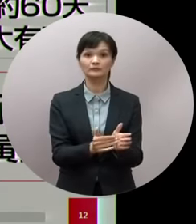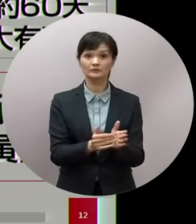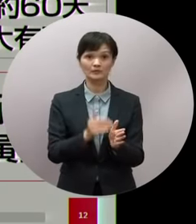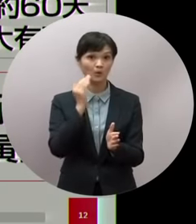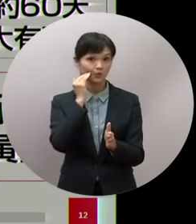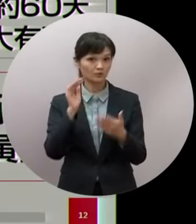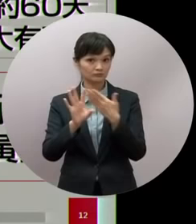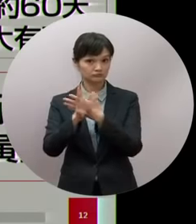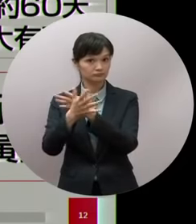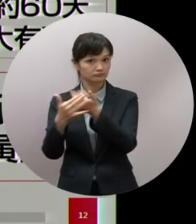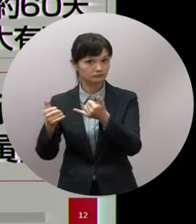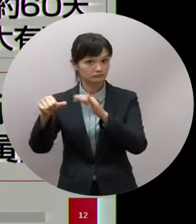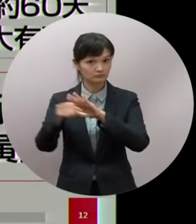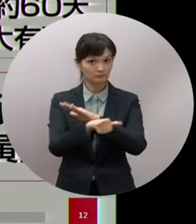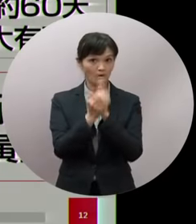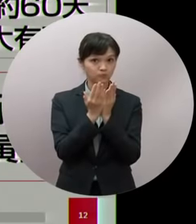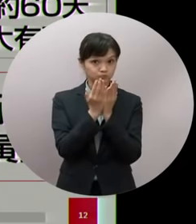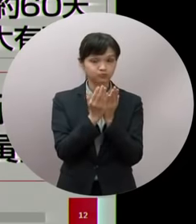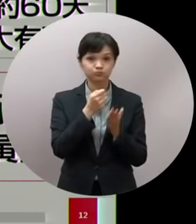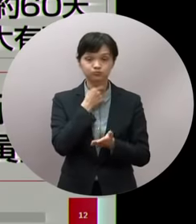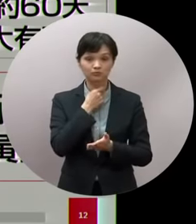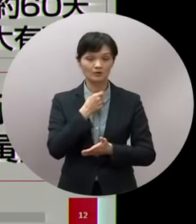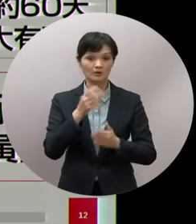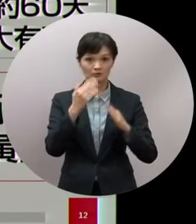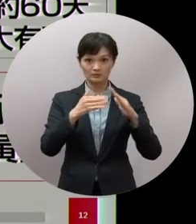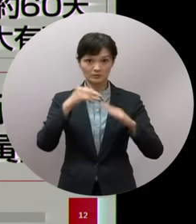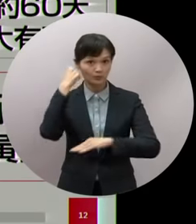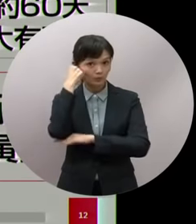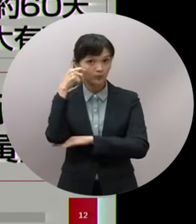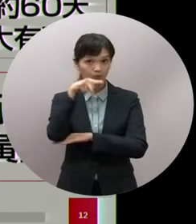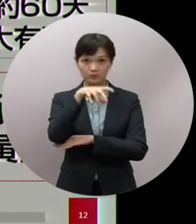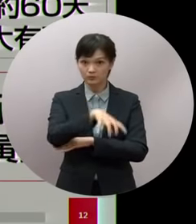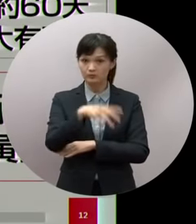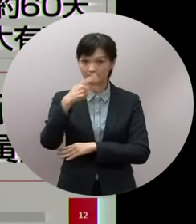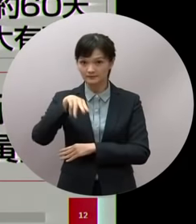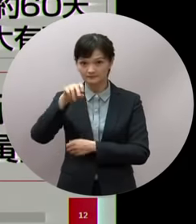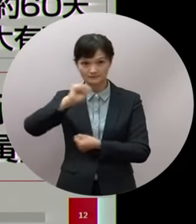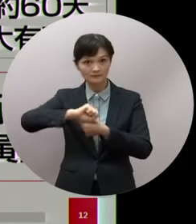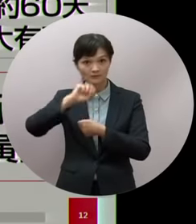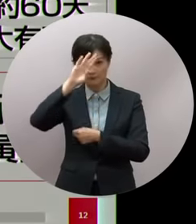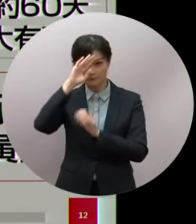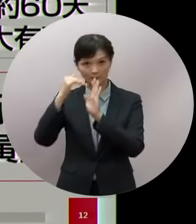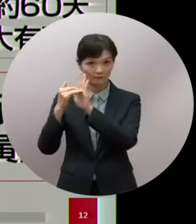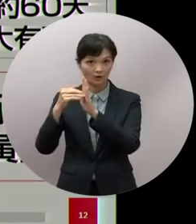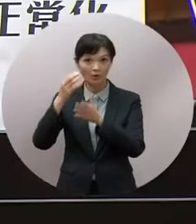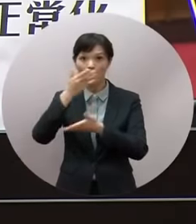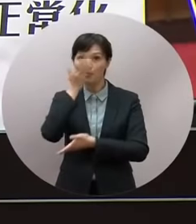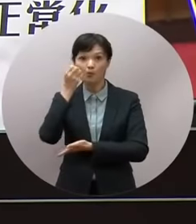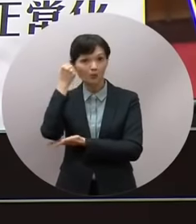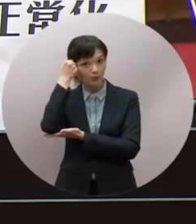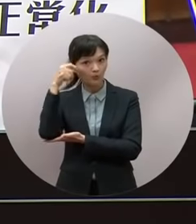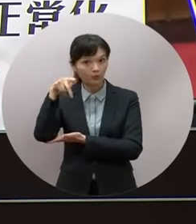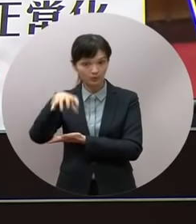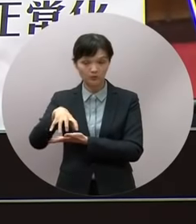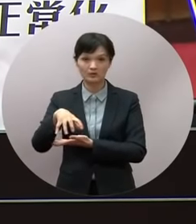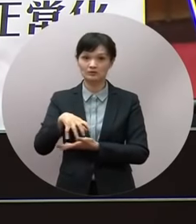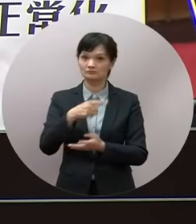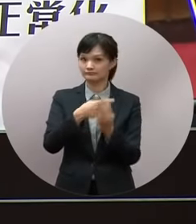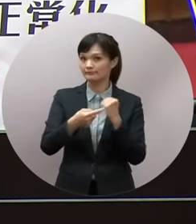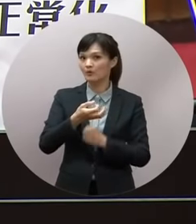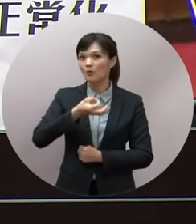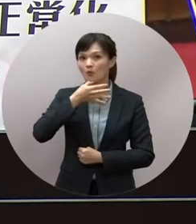生进来，学校宿舍加防疫旅馆量足够，而且各学校都已经在准备